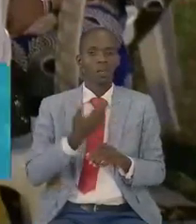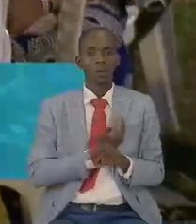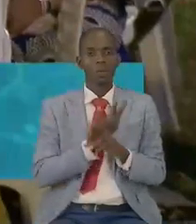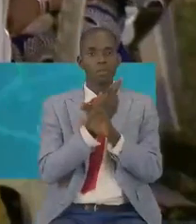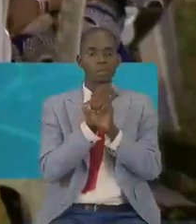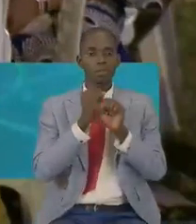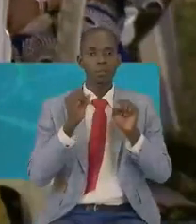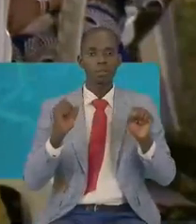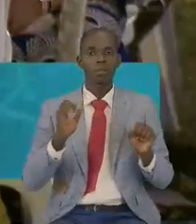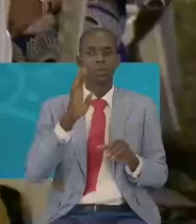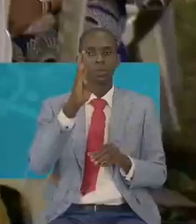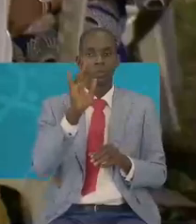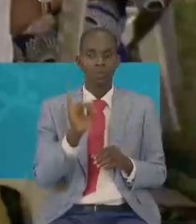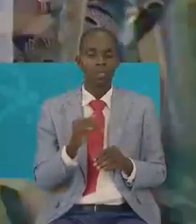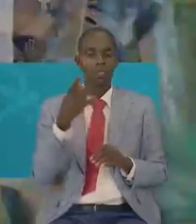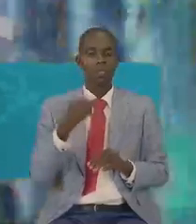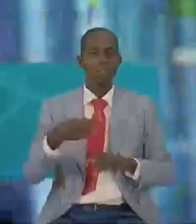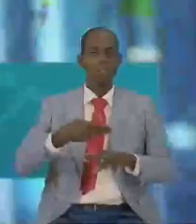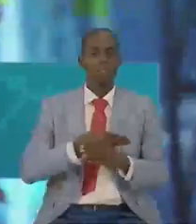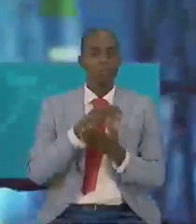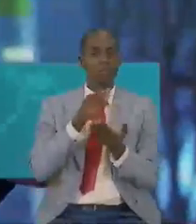l'agneau pour le Père.